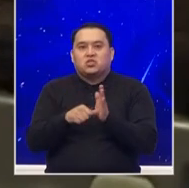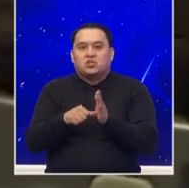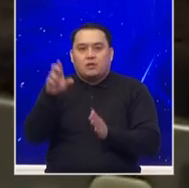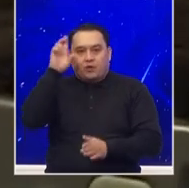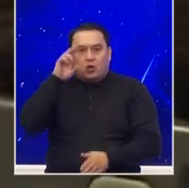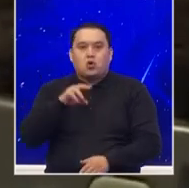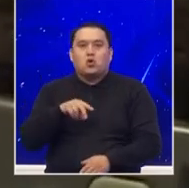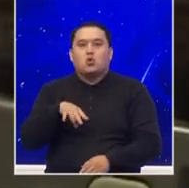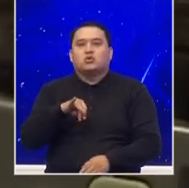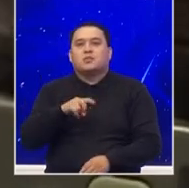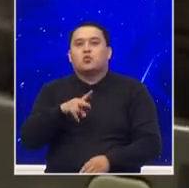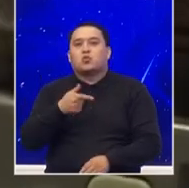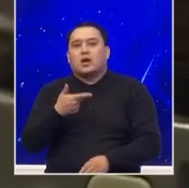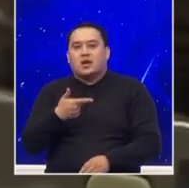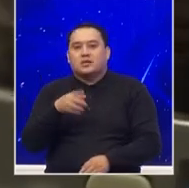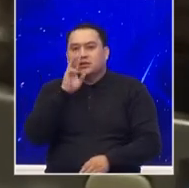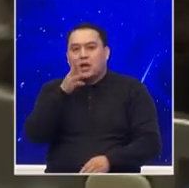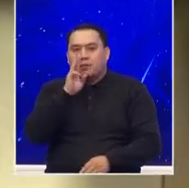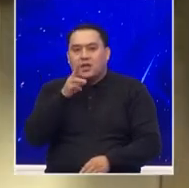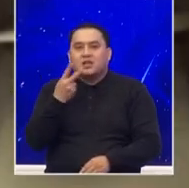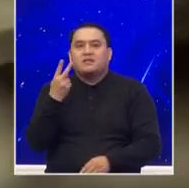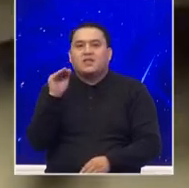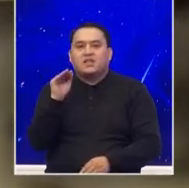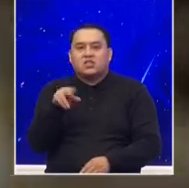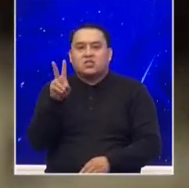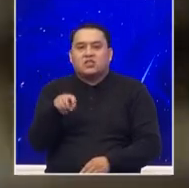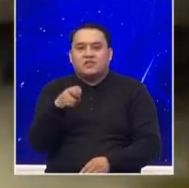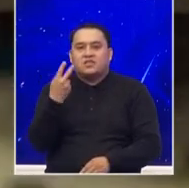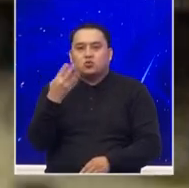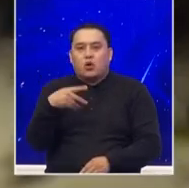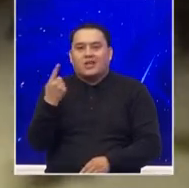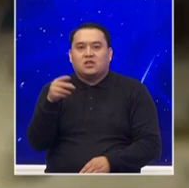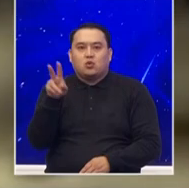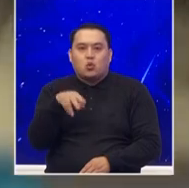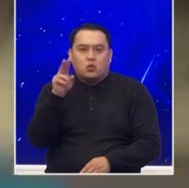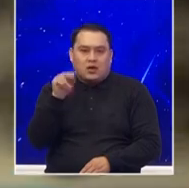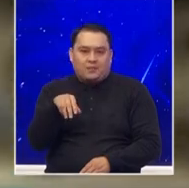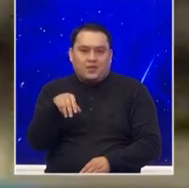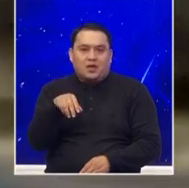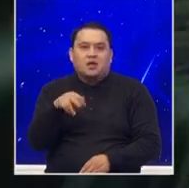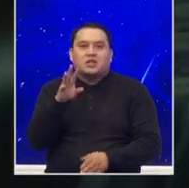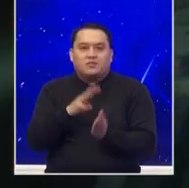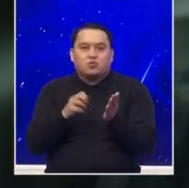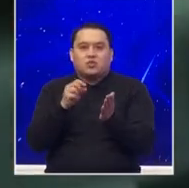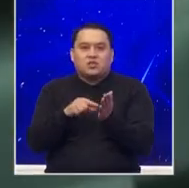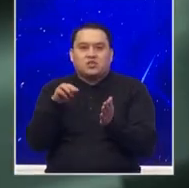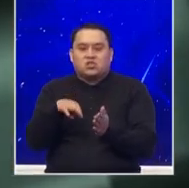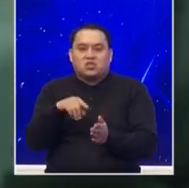56 стран у Люксембурга, где минимальная зарплата составляет 2241 доллар, а это 938